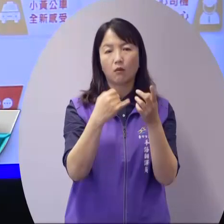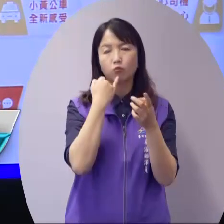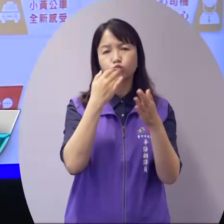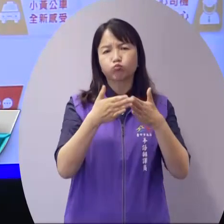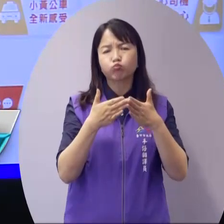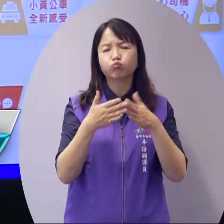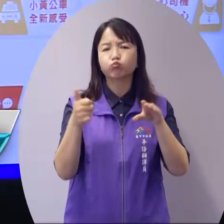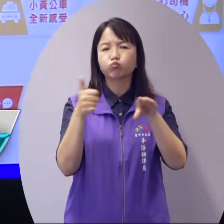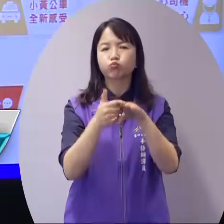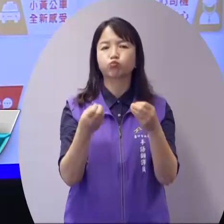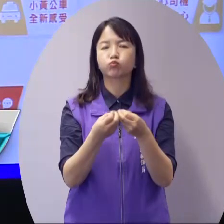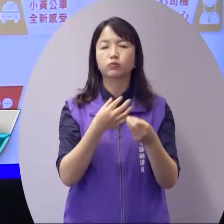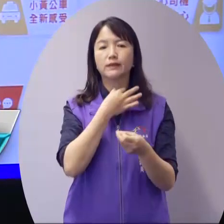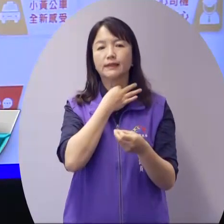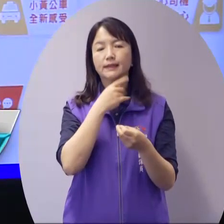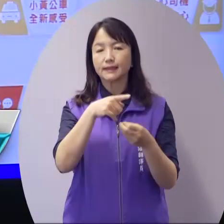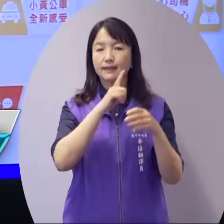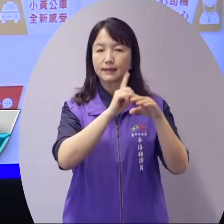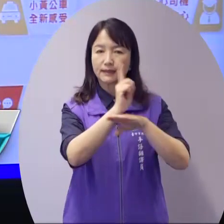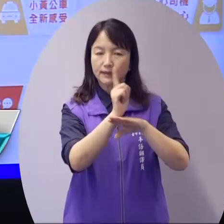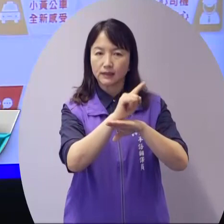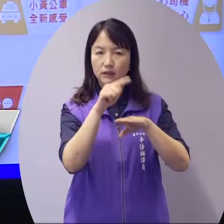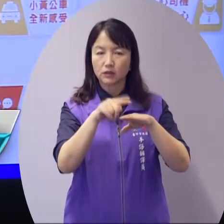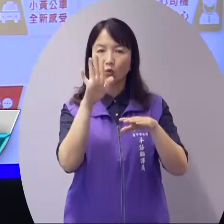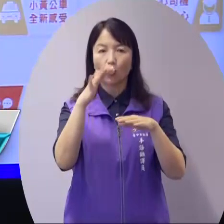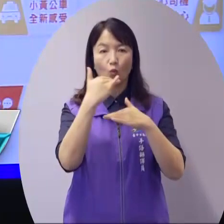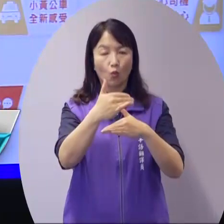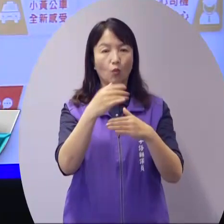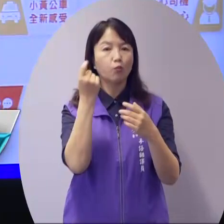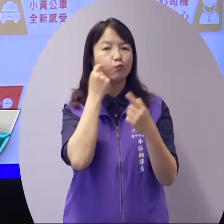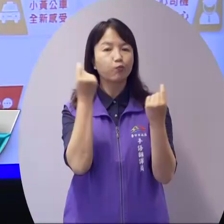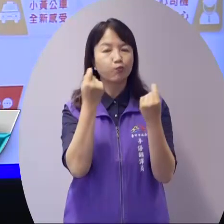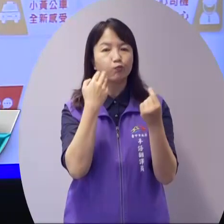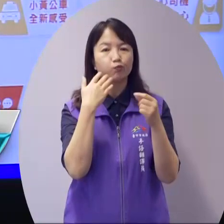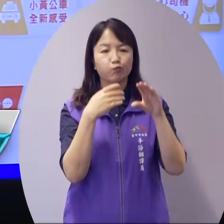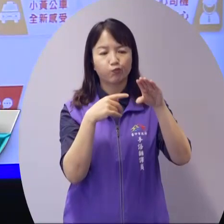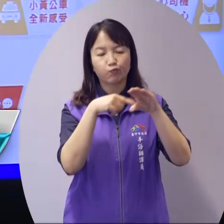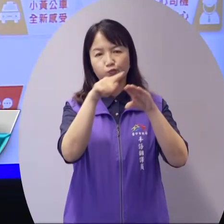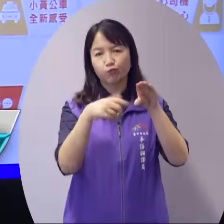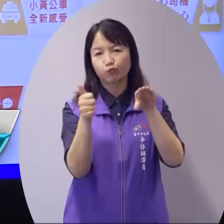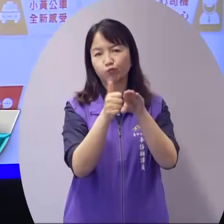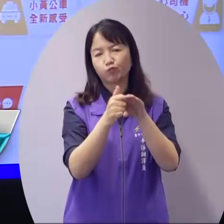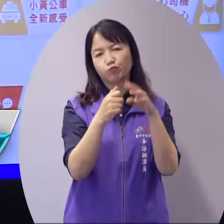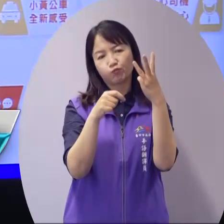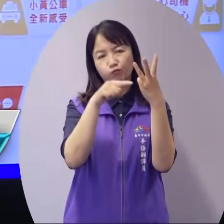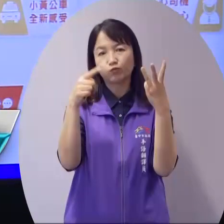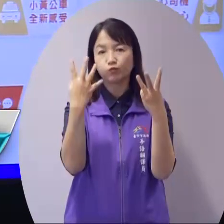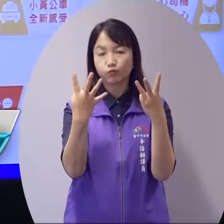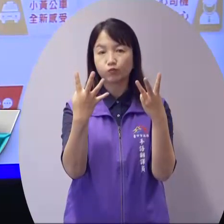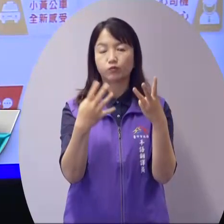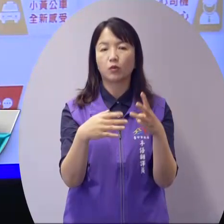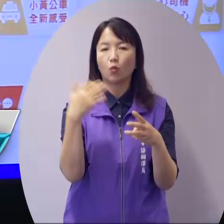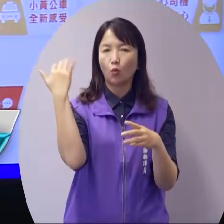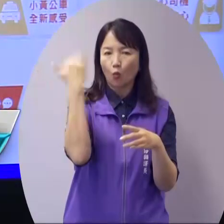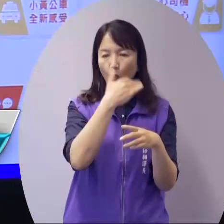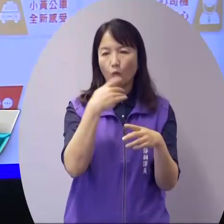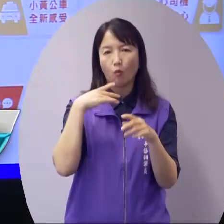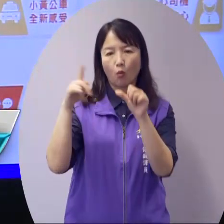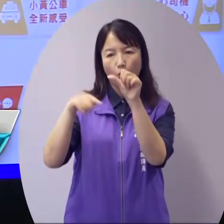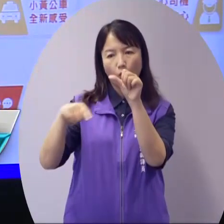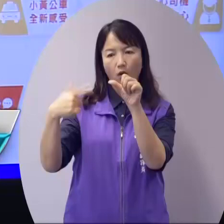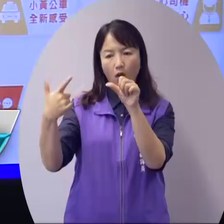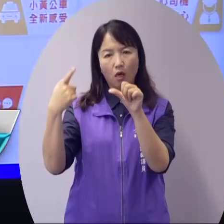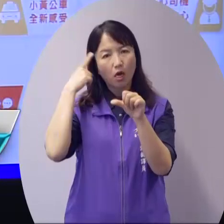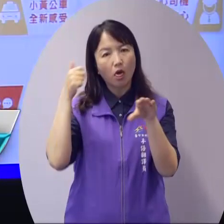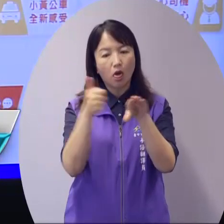需要。那小王公车还是会有一些容量限制，比如说一台车里面只能坐3到4个。那突然之间如果有5、6个要